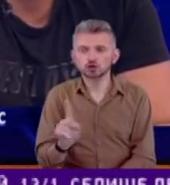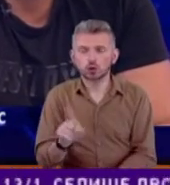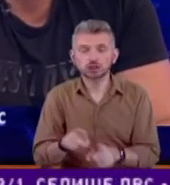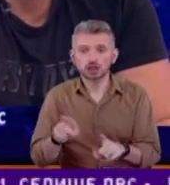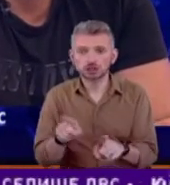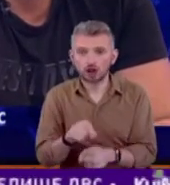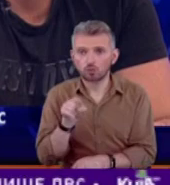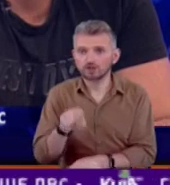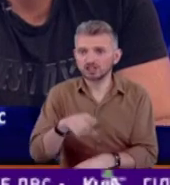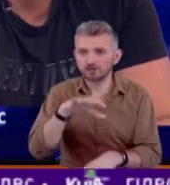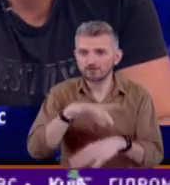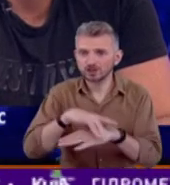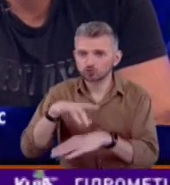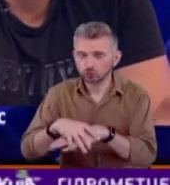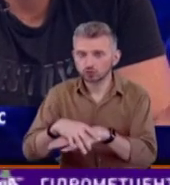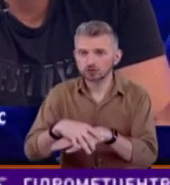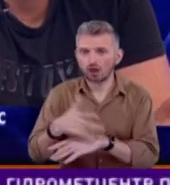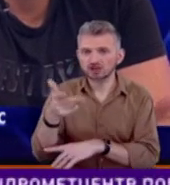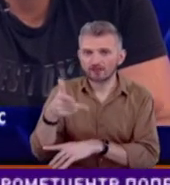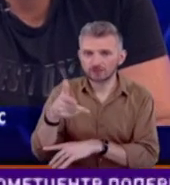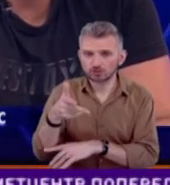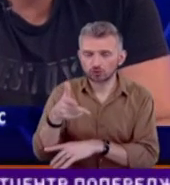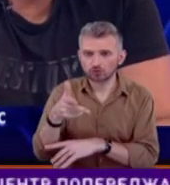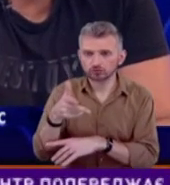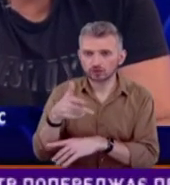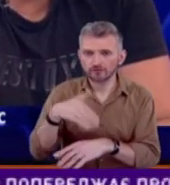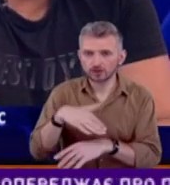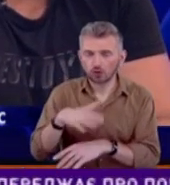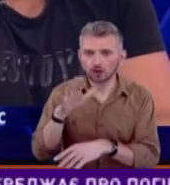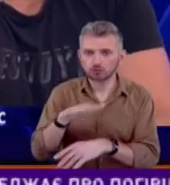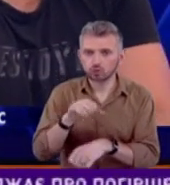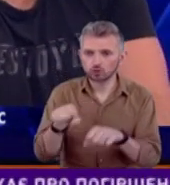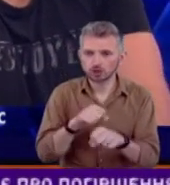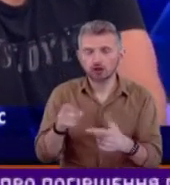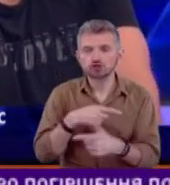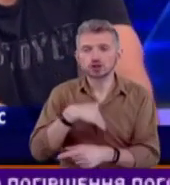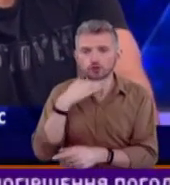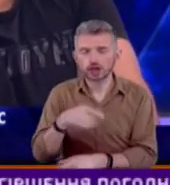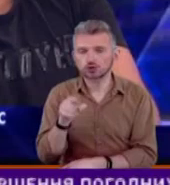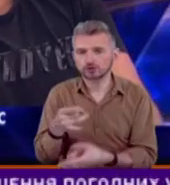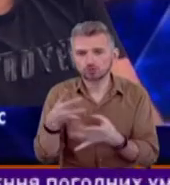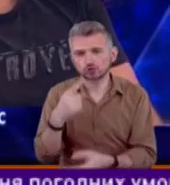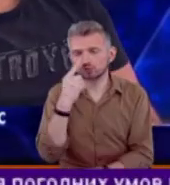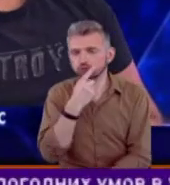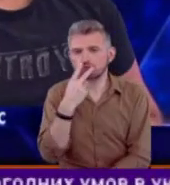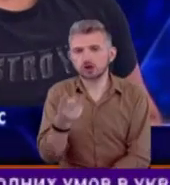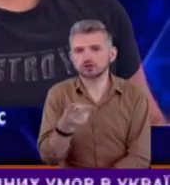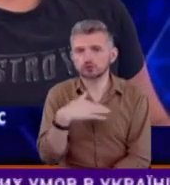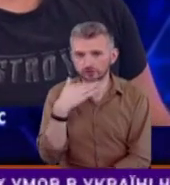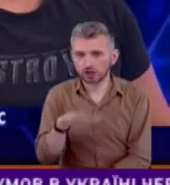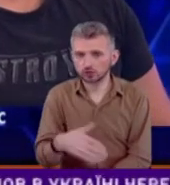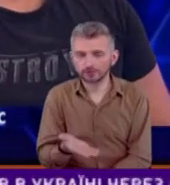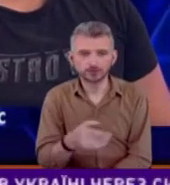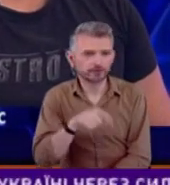само вони фіксують на відео момент порушення і тоді зупиняють. Чи достатньо, що він просто побачив?